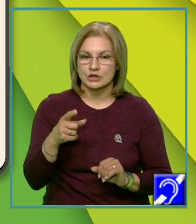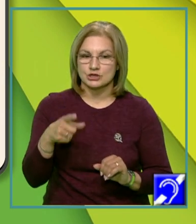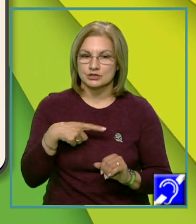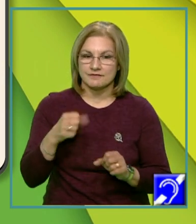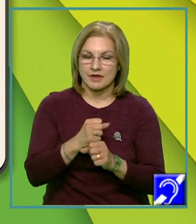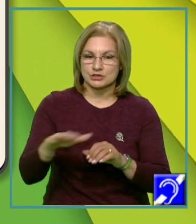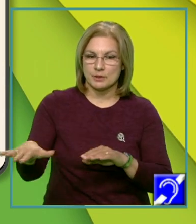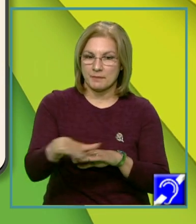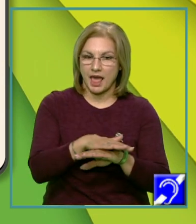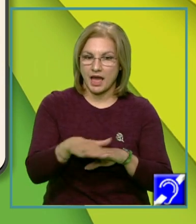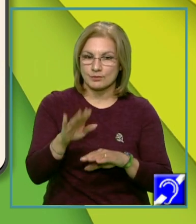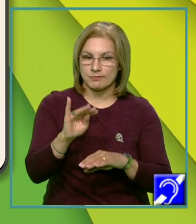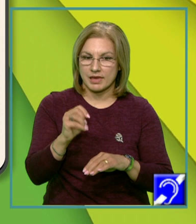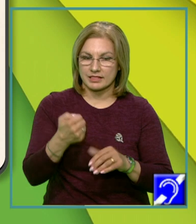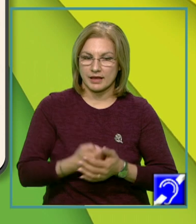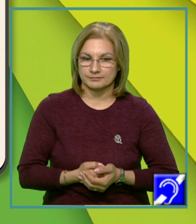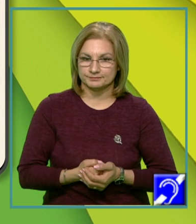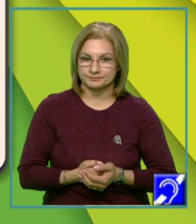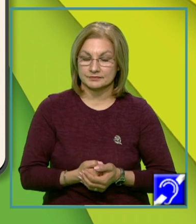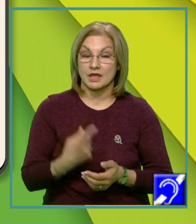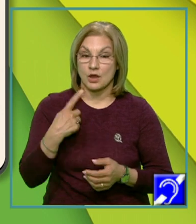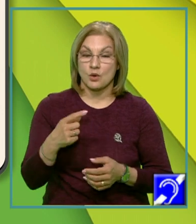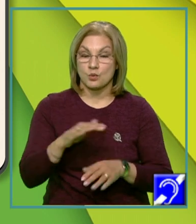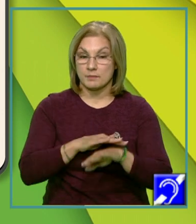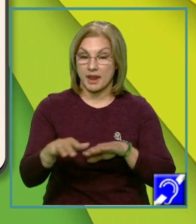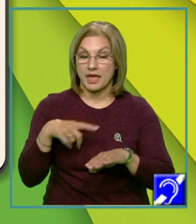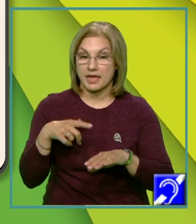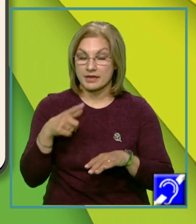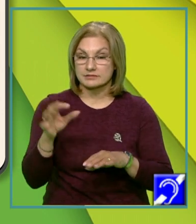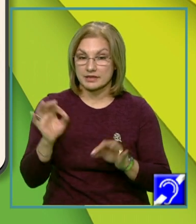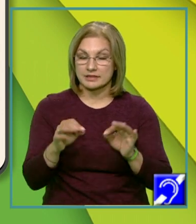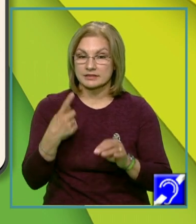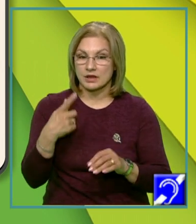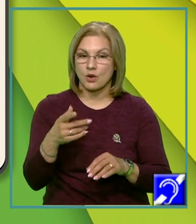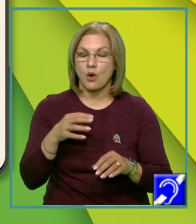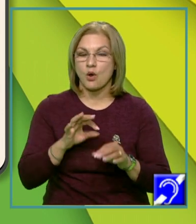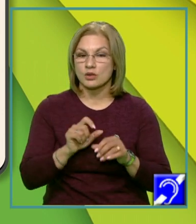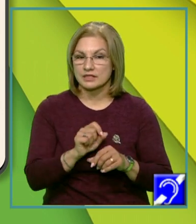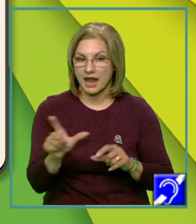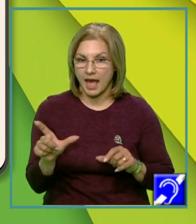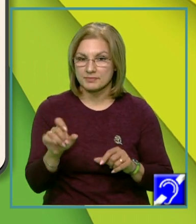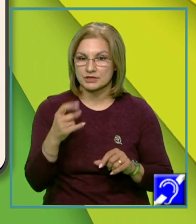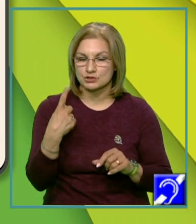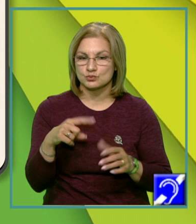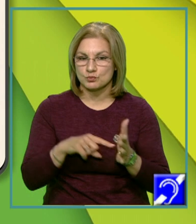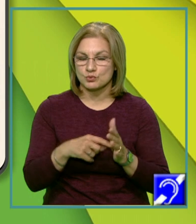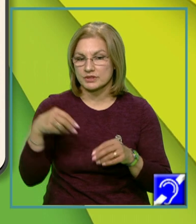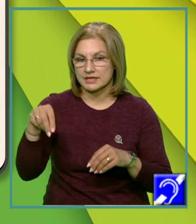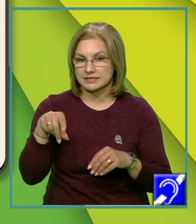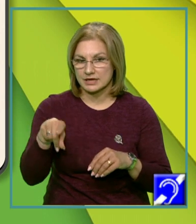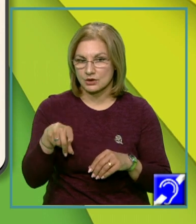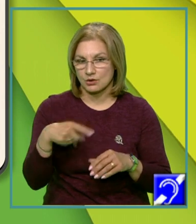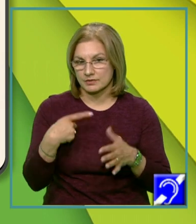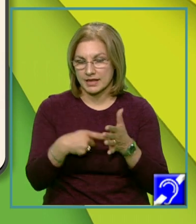Planul B tata un plan este determinat și de o dreaptă și un punct A exterior ei exact ca în